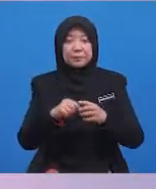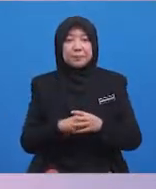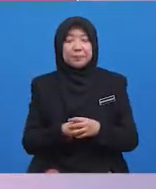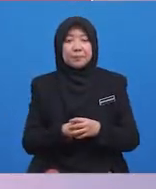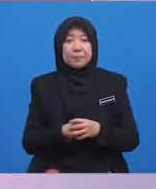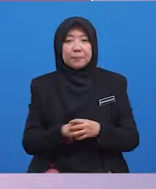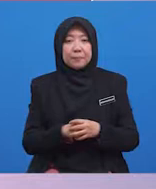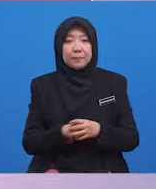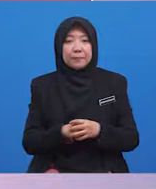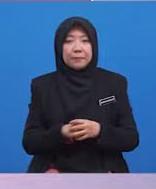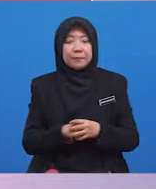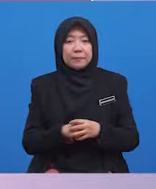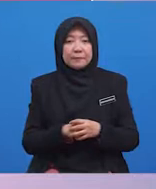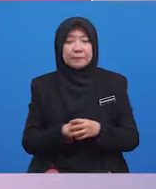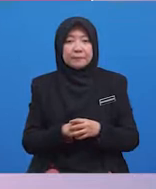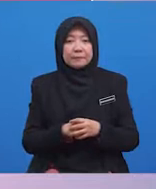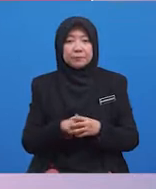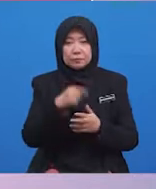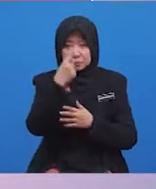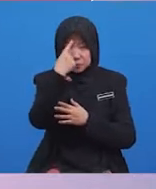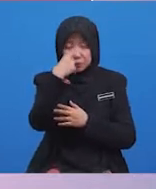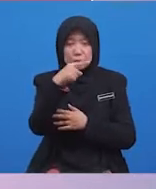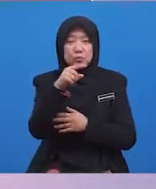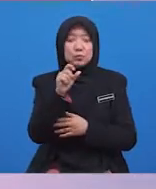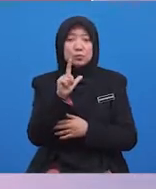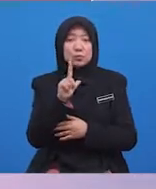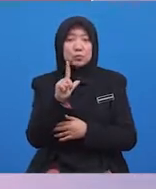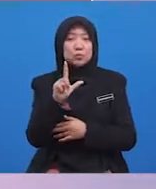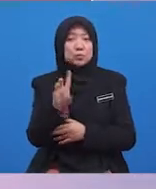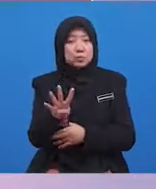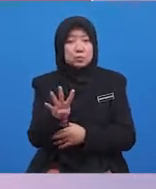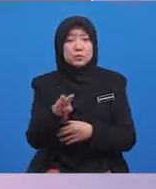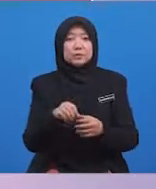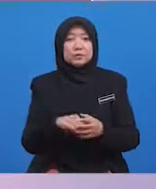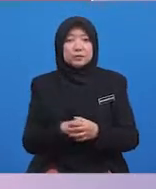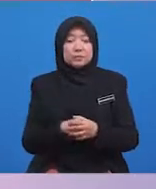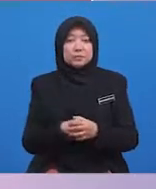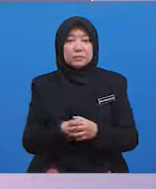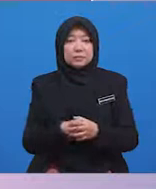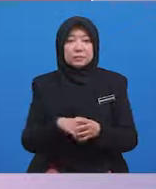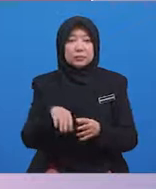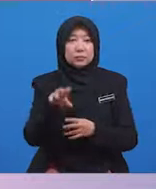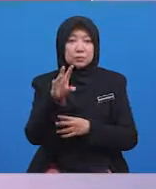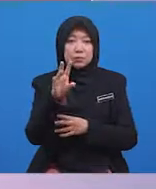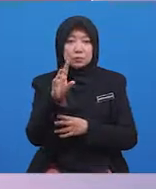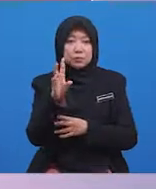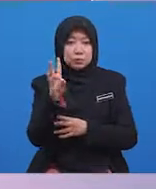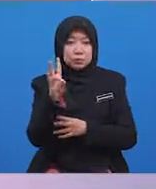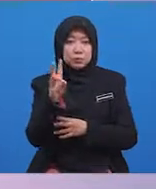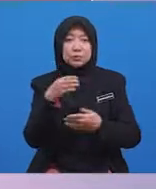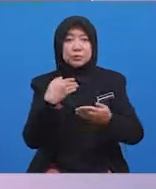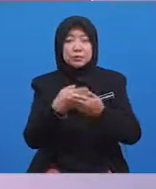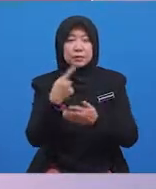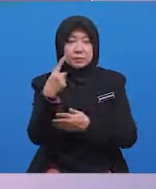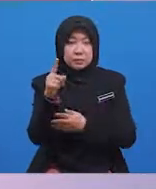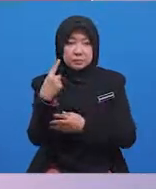Bilangan suku kata pantun ini pula ialah antara 7 hingga 11 suku kata sebaris.